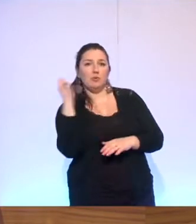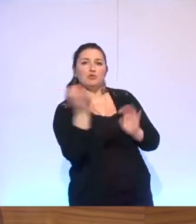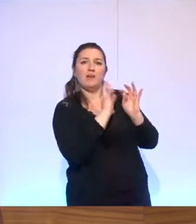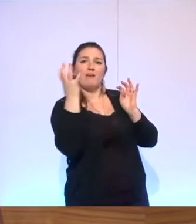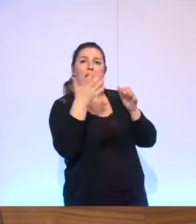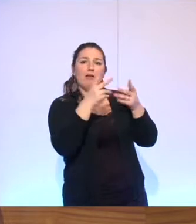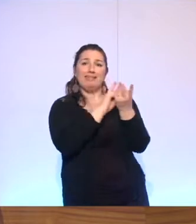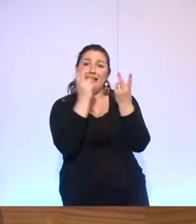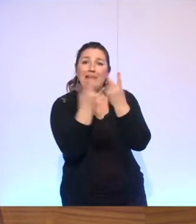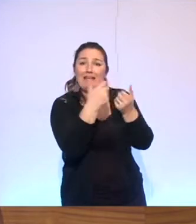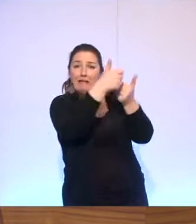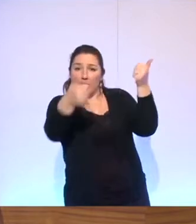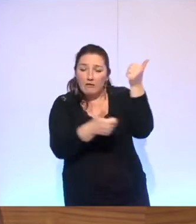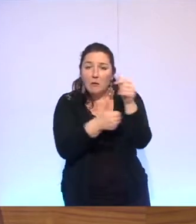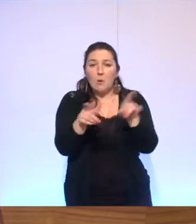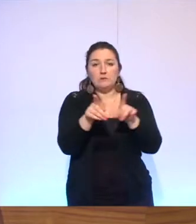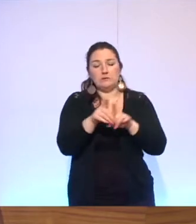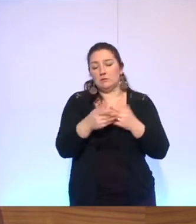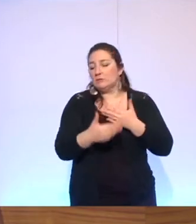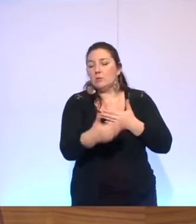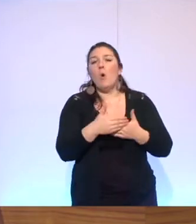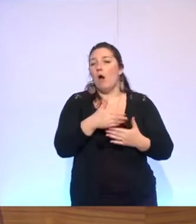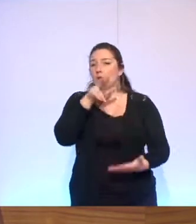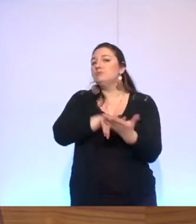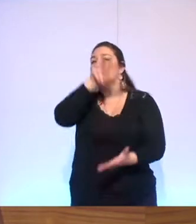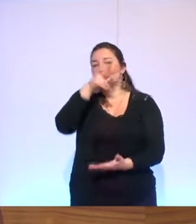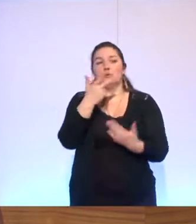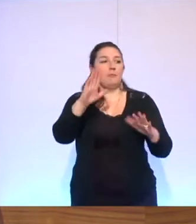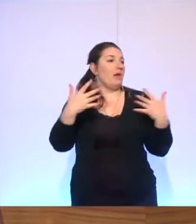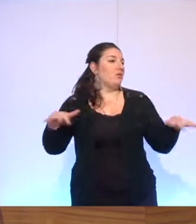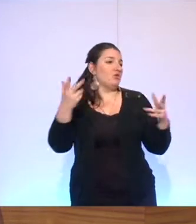ça donnera déjà une idée.